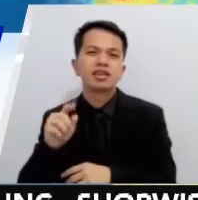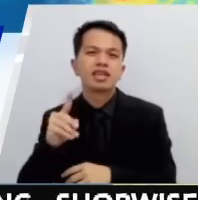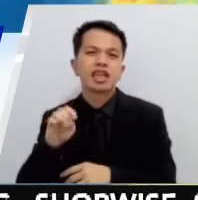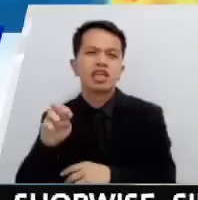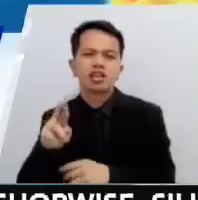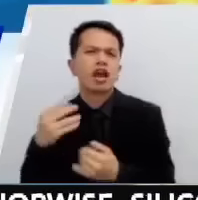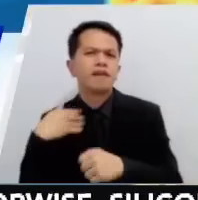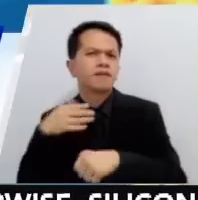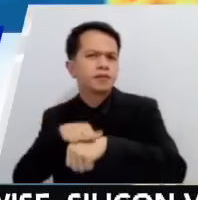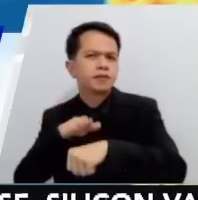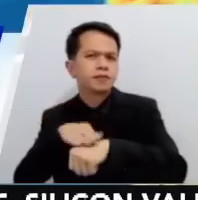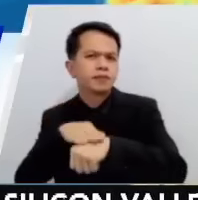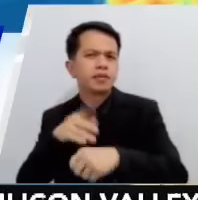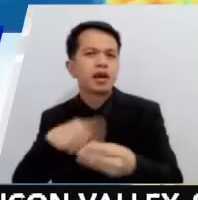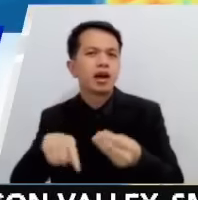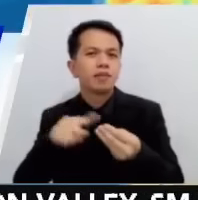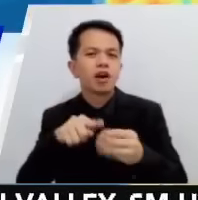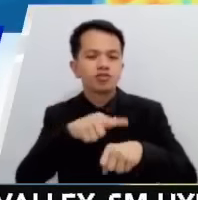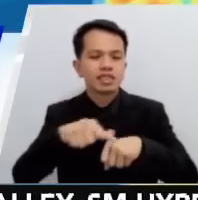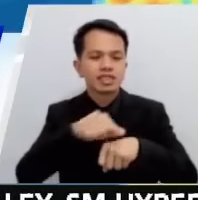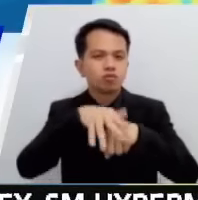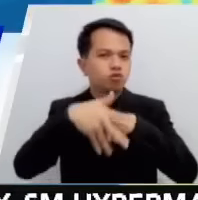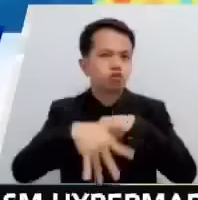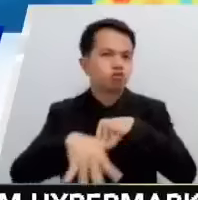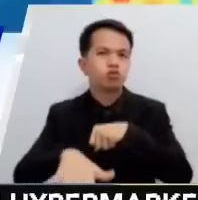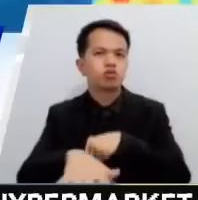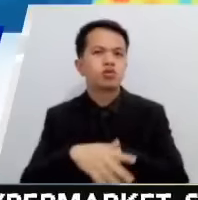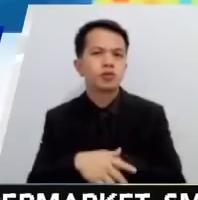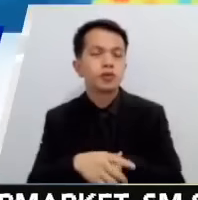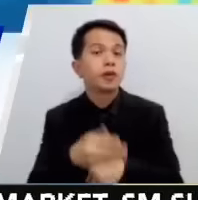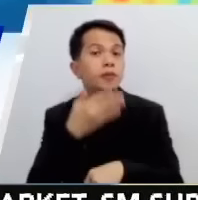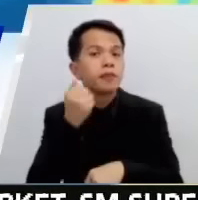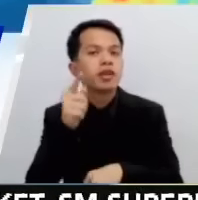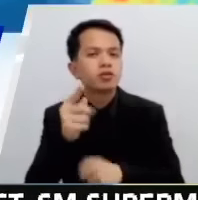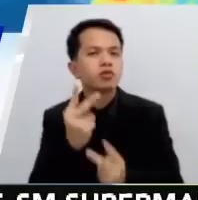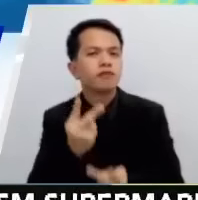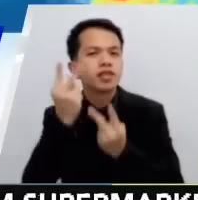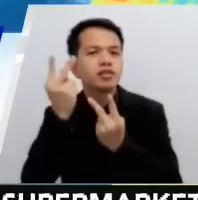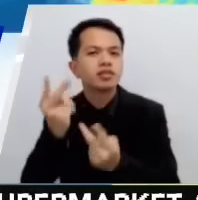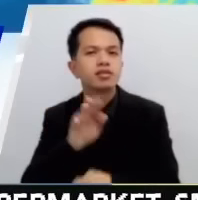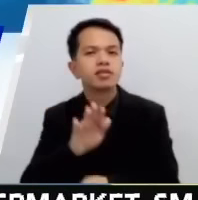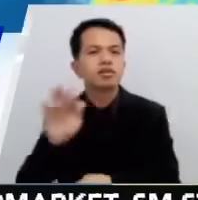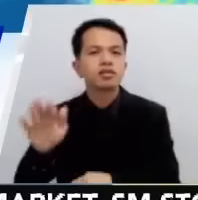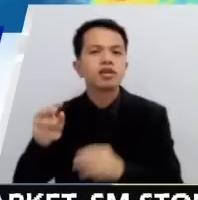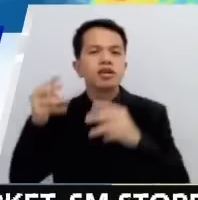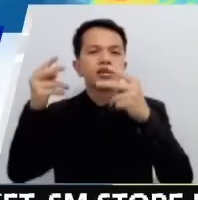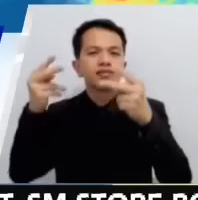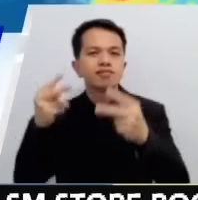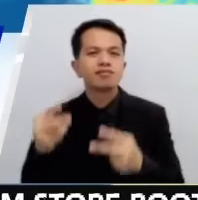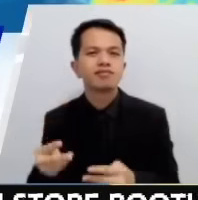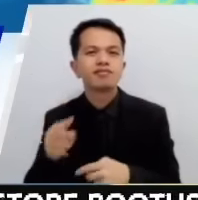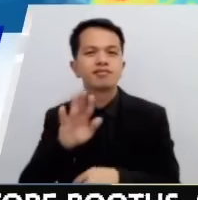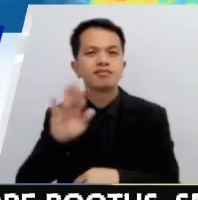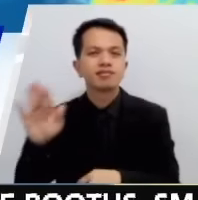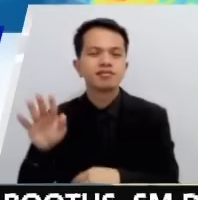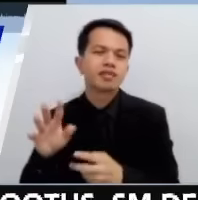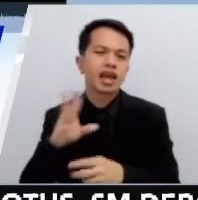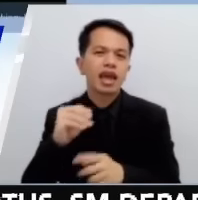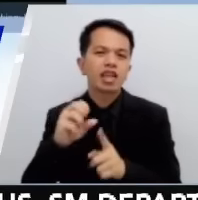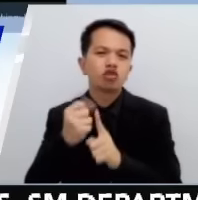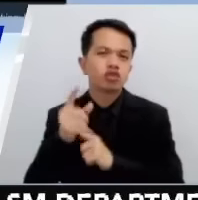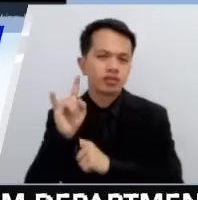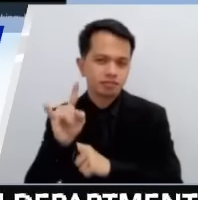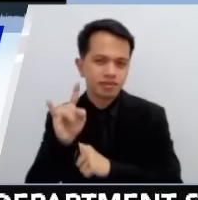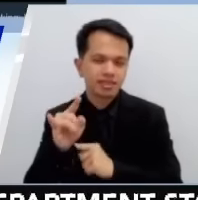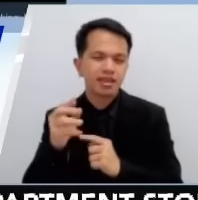Tungkol po sa banta po ng landslide so bisitahin din po nila yung website at mga social media account po